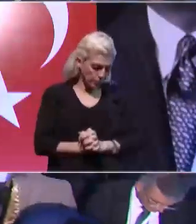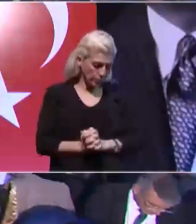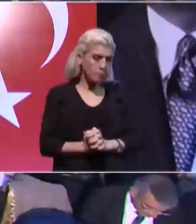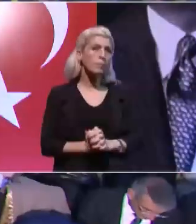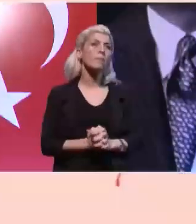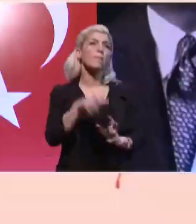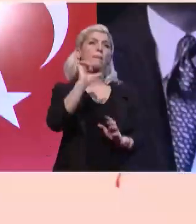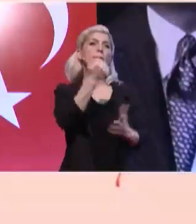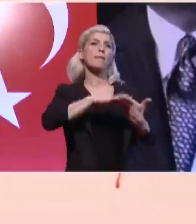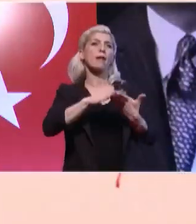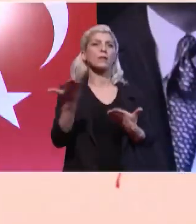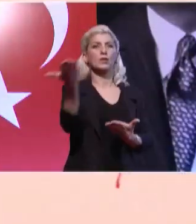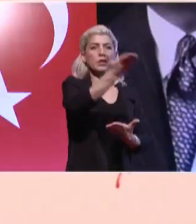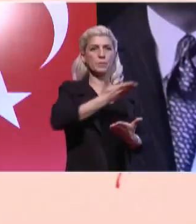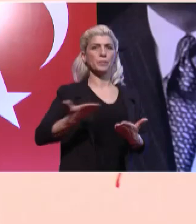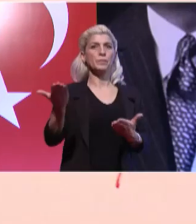Değerli arkadaşlarım,